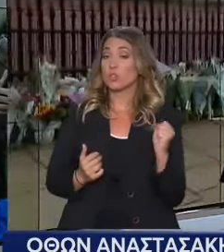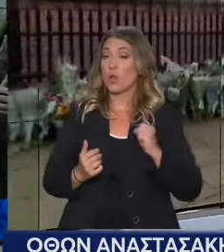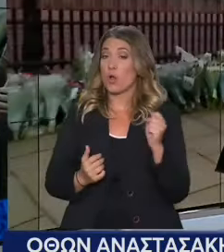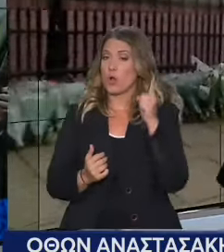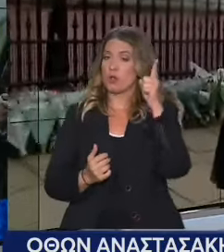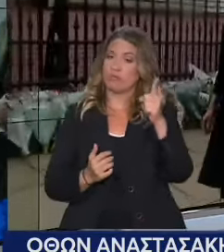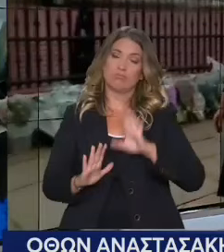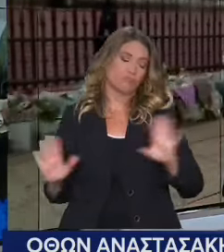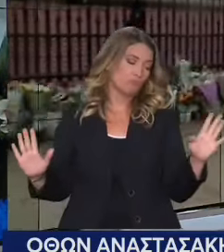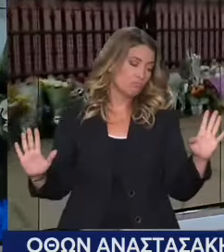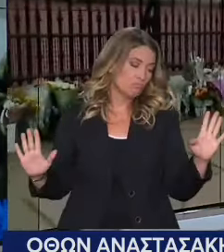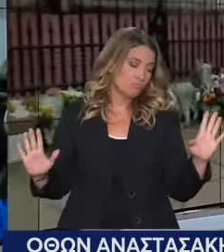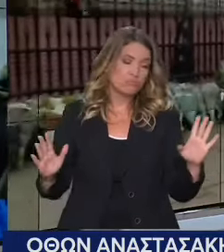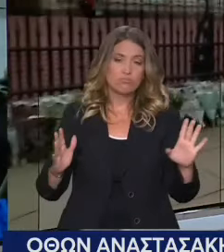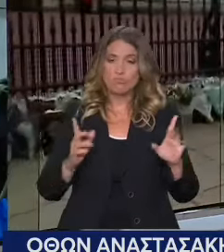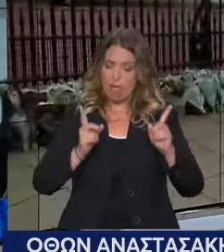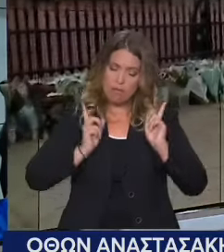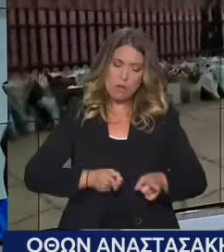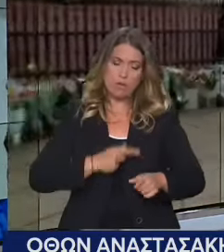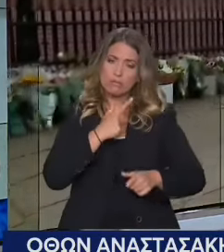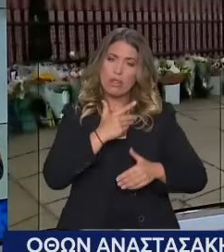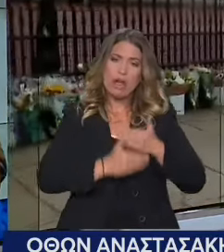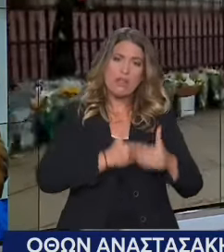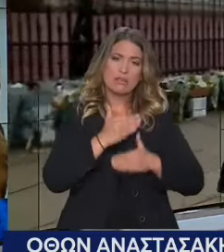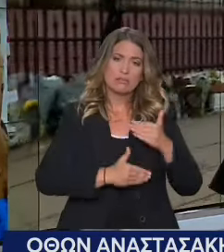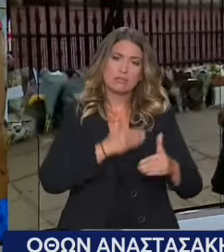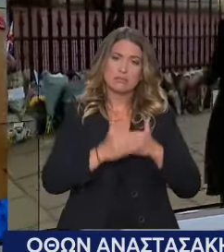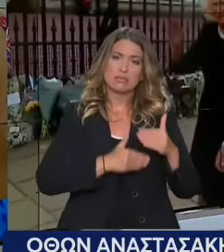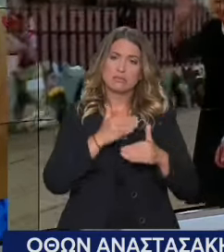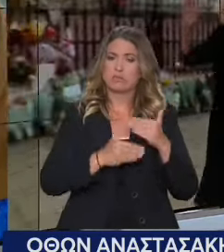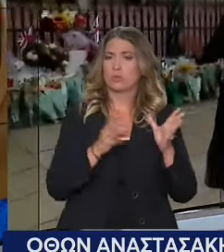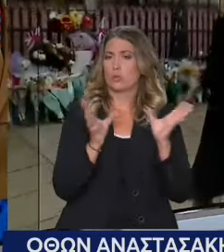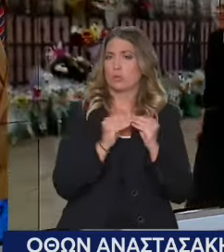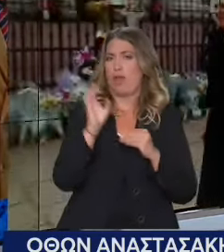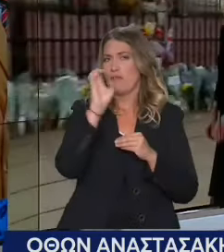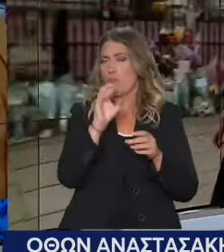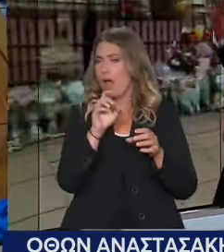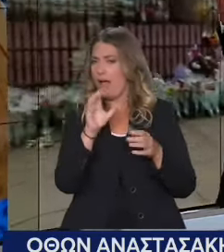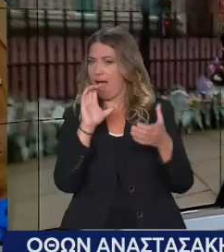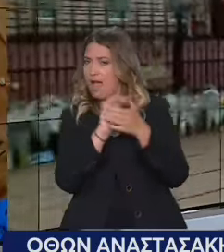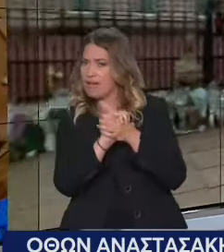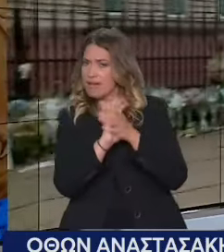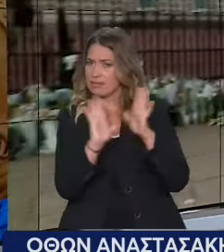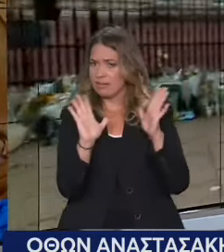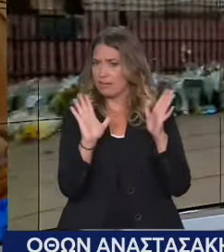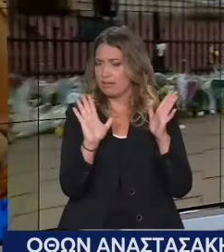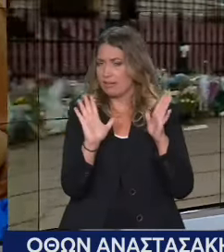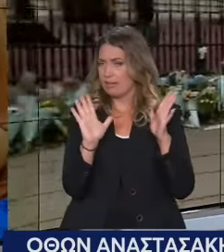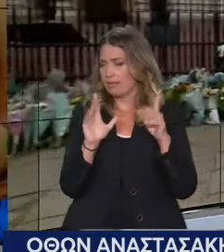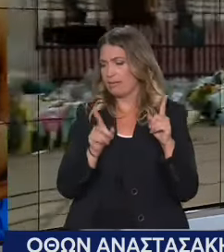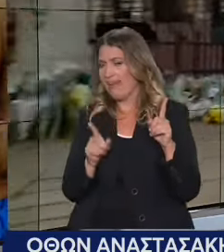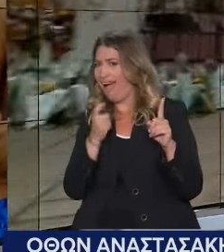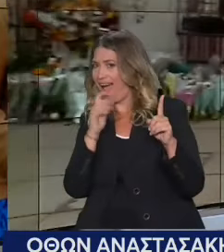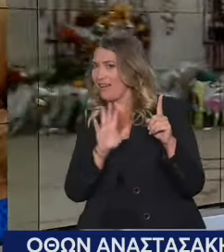πάρει τη δική της την πορεία. Το θέμα της σχέσης με την Ευρωπαϊκή Ένωση είναι τελείως διαφορετικό από αυτό που έχει η